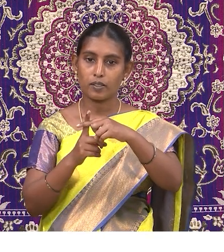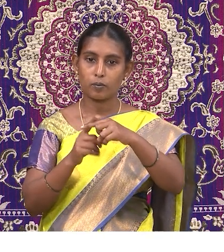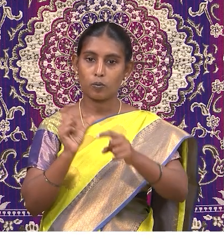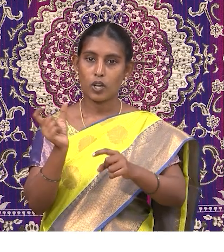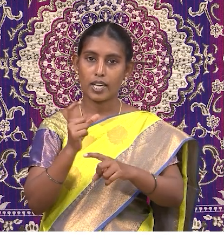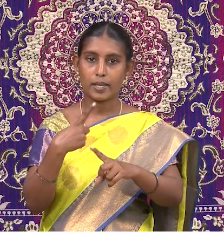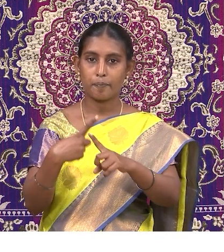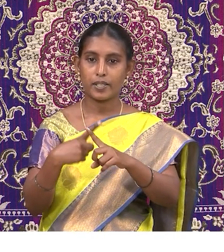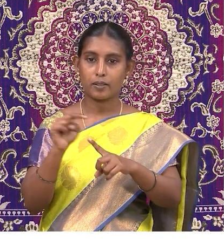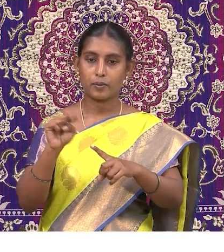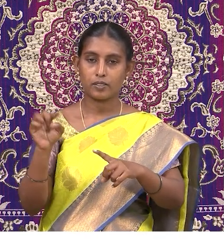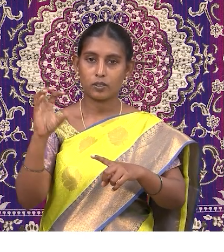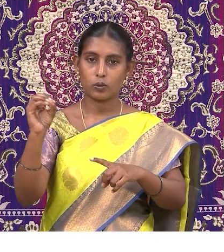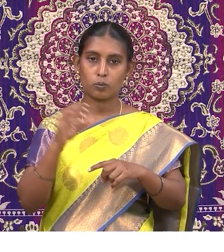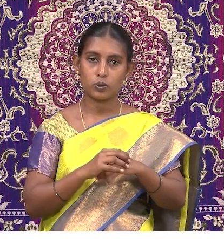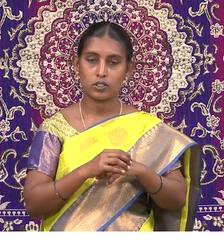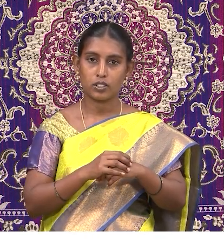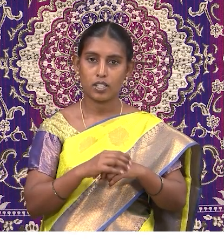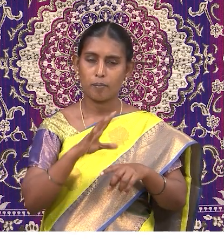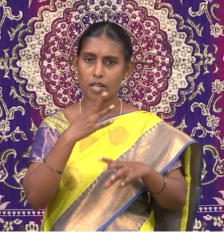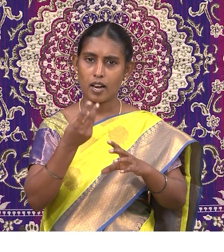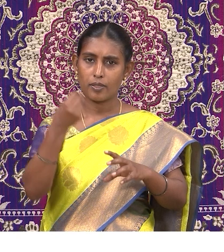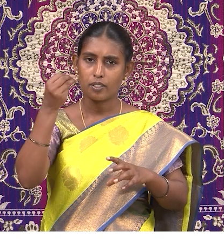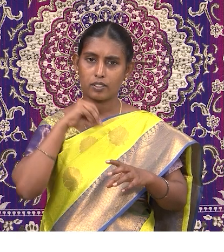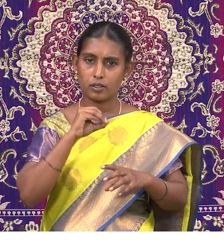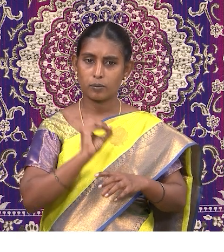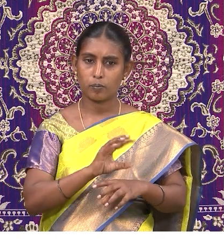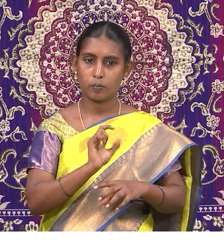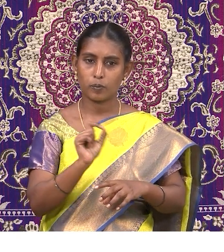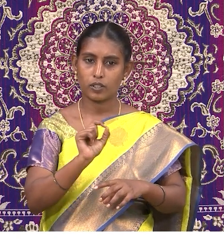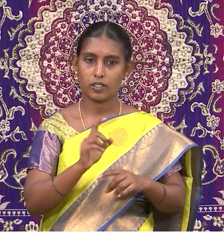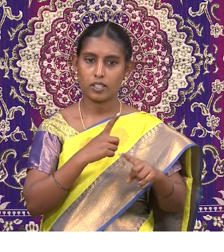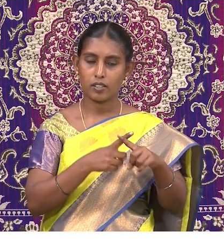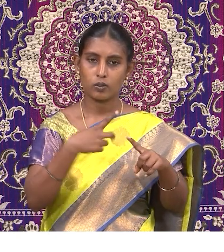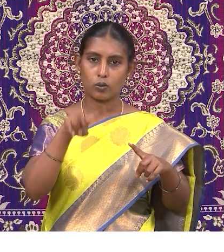x² - மூலங்களின் கூடுதல் (x) + மூலங்களின் பெருக்கற்பலன் = 0. இப்போ நாம் பிரதியிட வேண்டியது தானே,